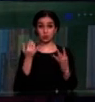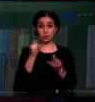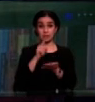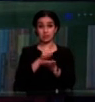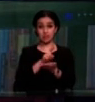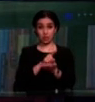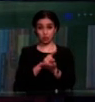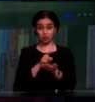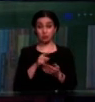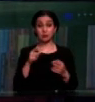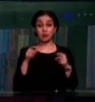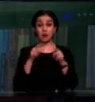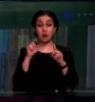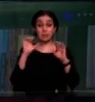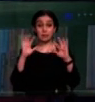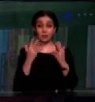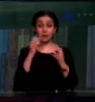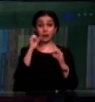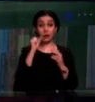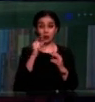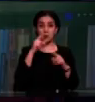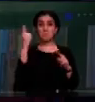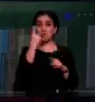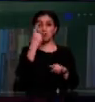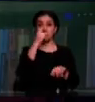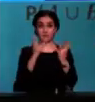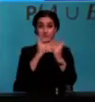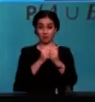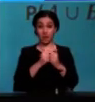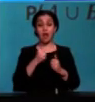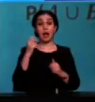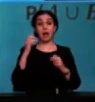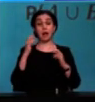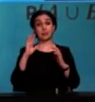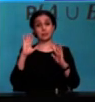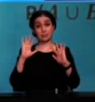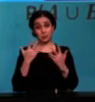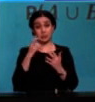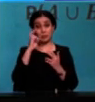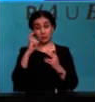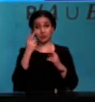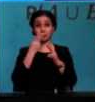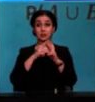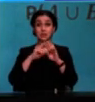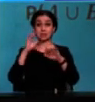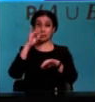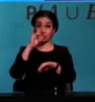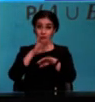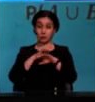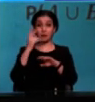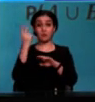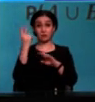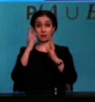задачи. Событие А – кофе закончится в первом автомате. Событие Б – закончится кофе во